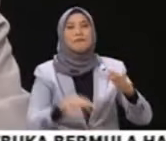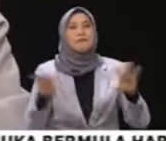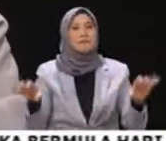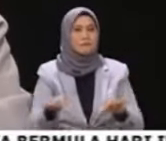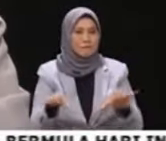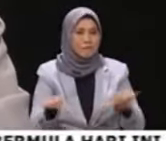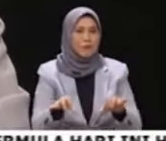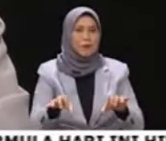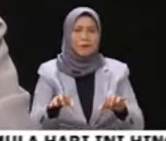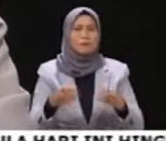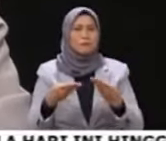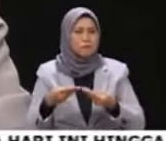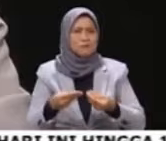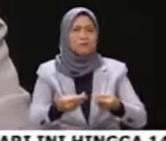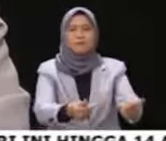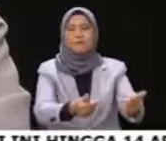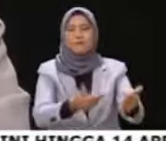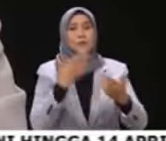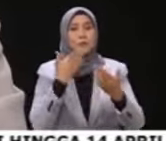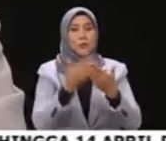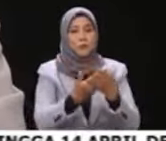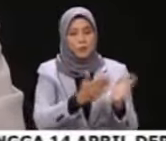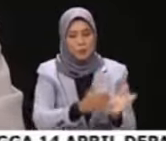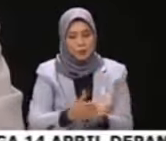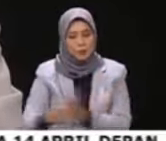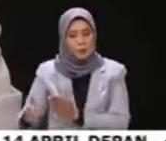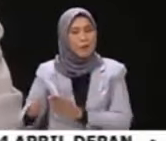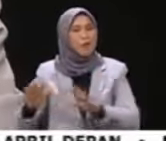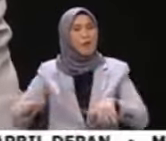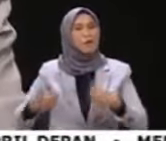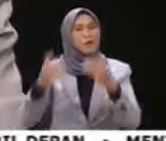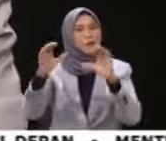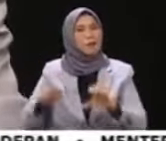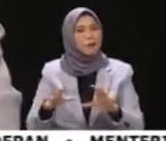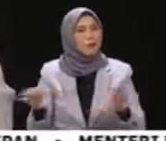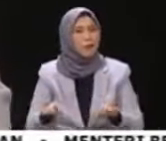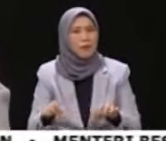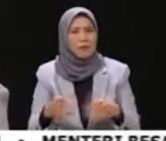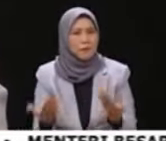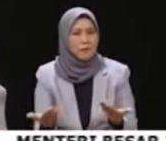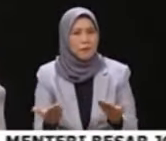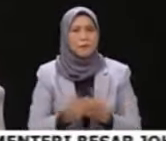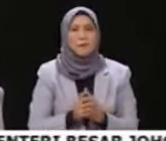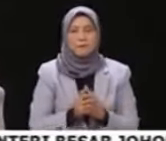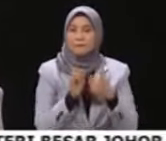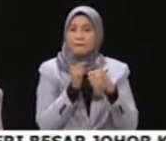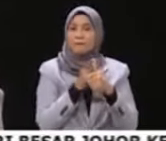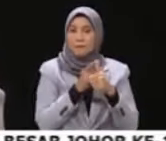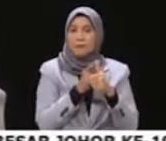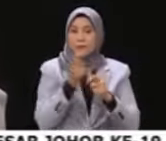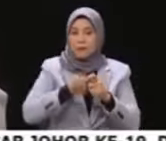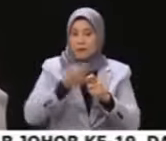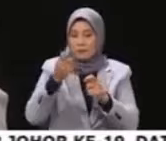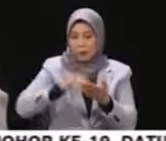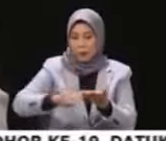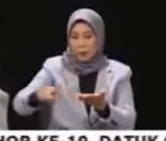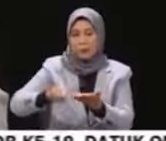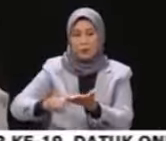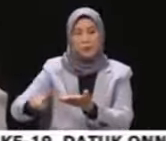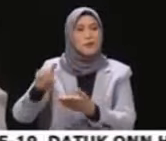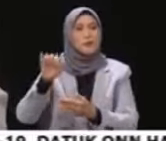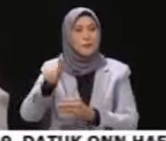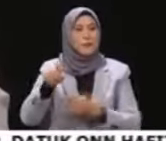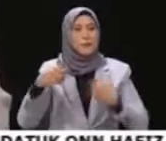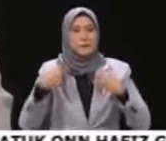dilaksanakan dengan baik dan teratur. Macam mana sebab boleh dilaksanakan? Pertama ialah setiap minggu saya